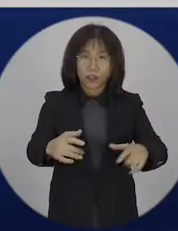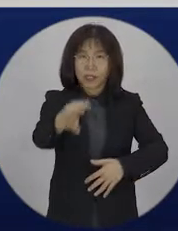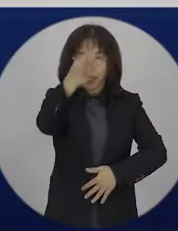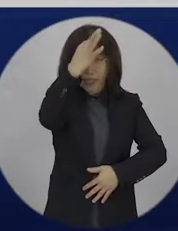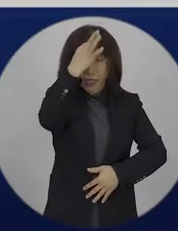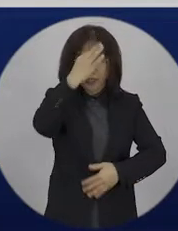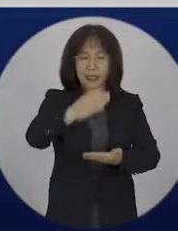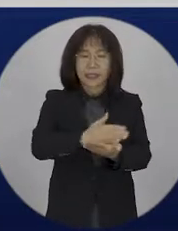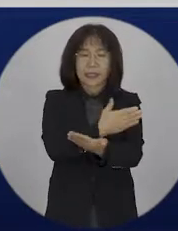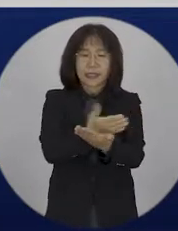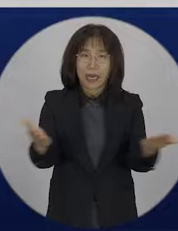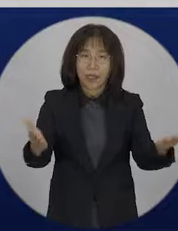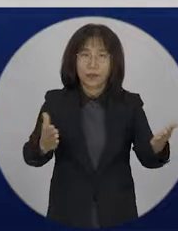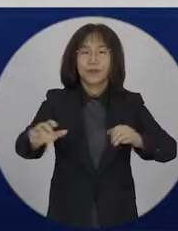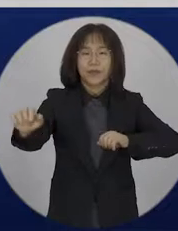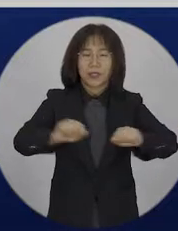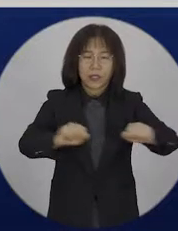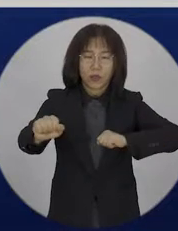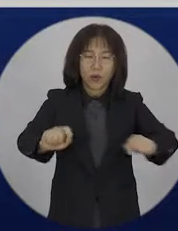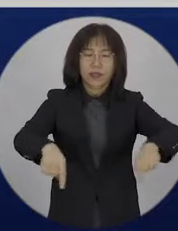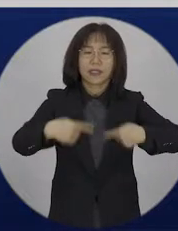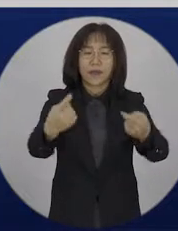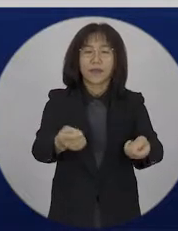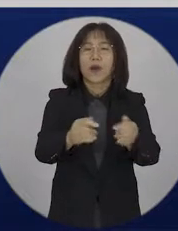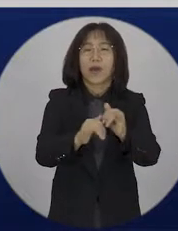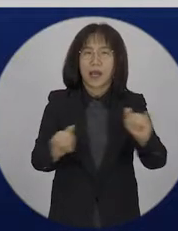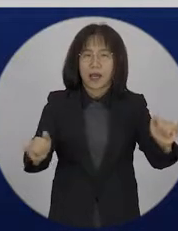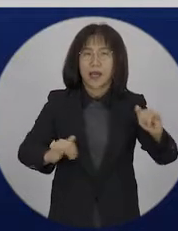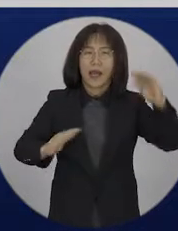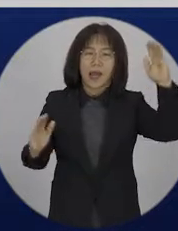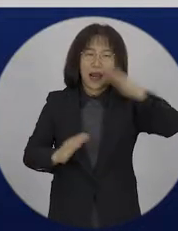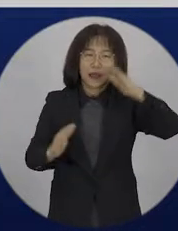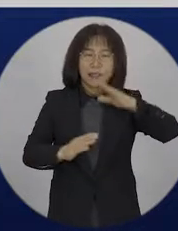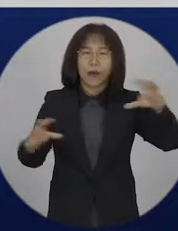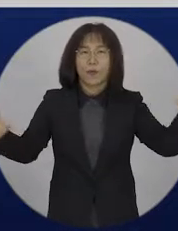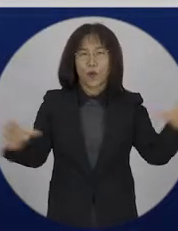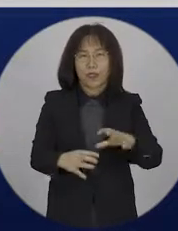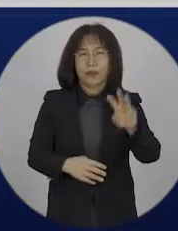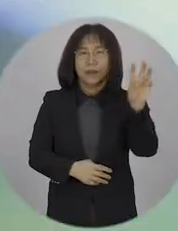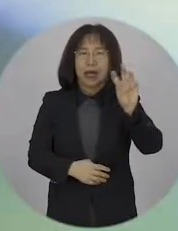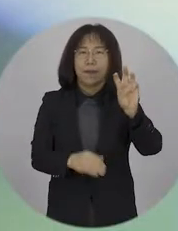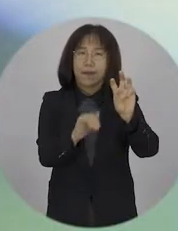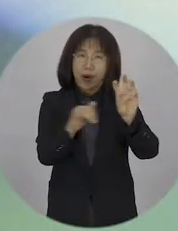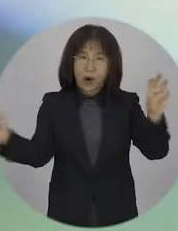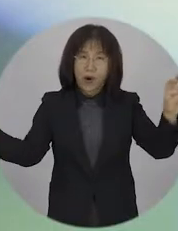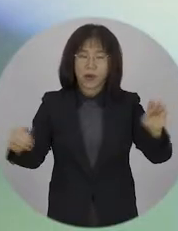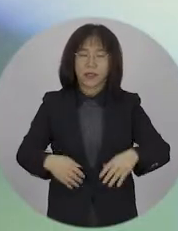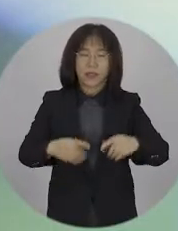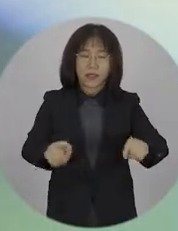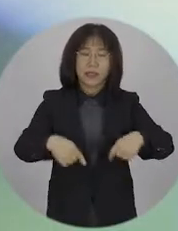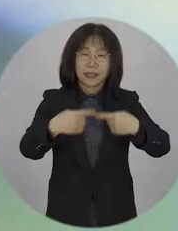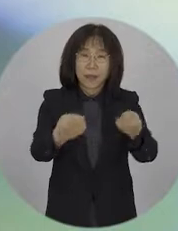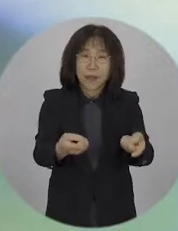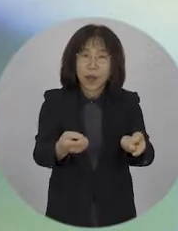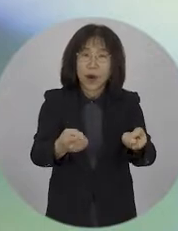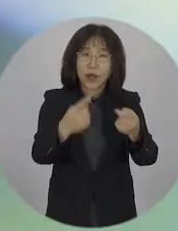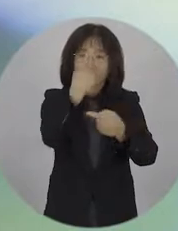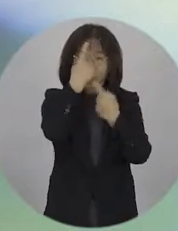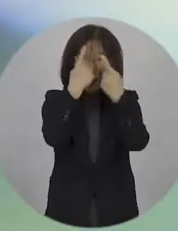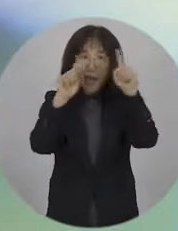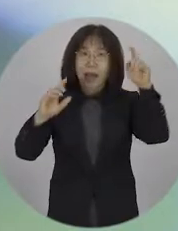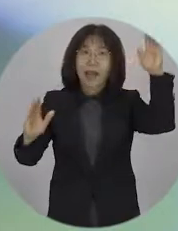강서구가 재능 나눔 활동에 참여할 지역사회 기여장학생 30명을 모집합니다. 참여 대학생들은 지역